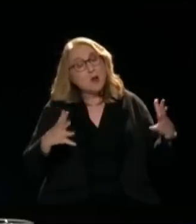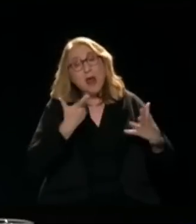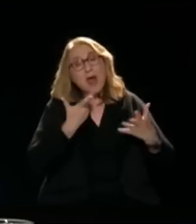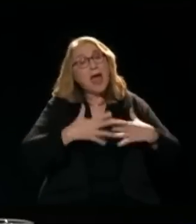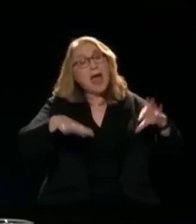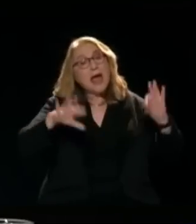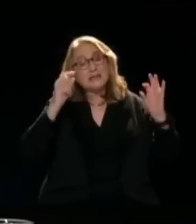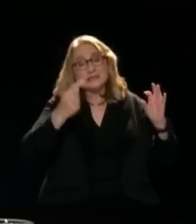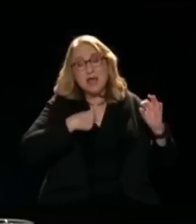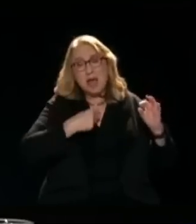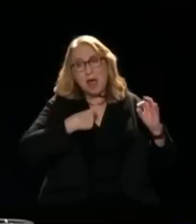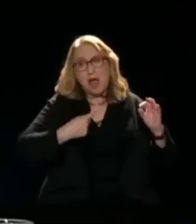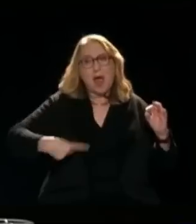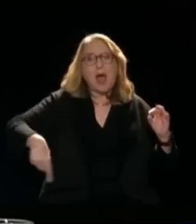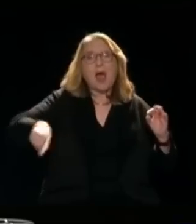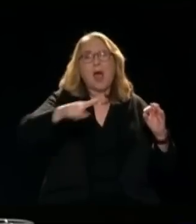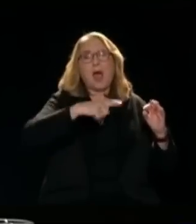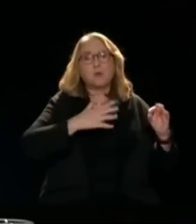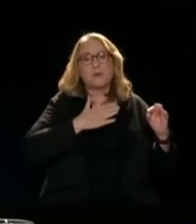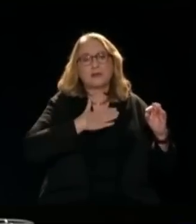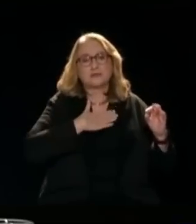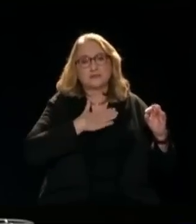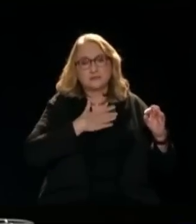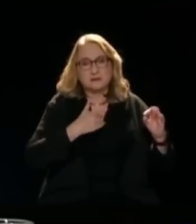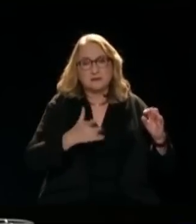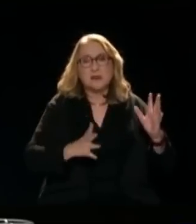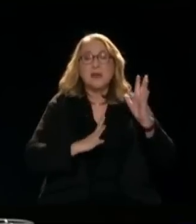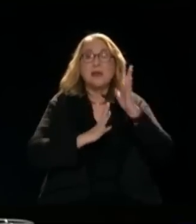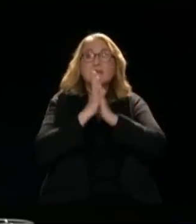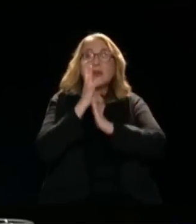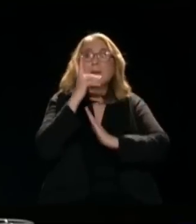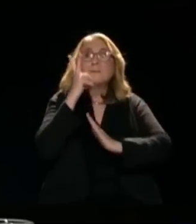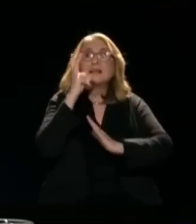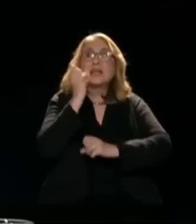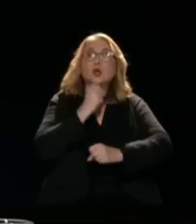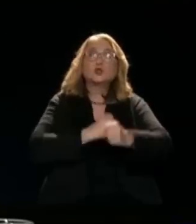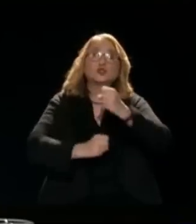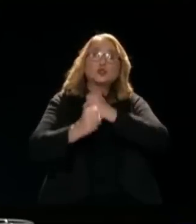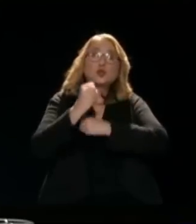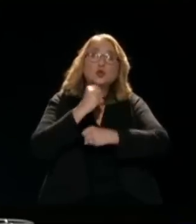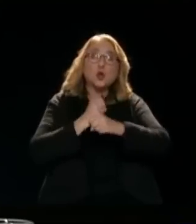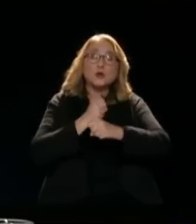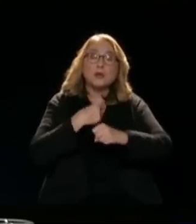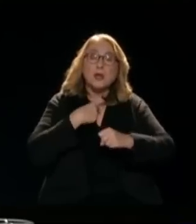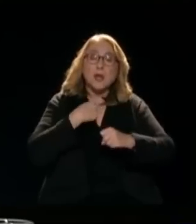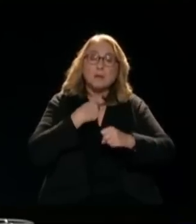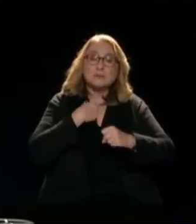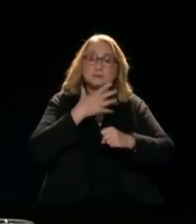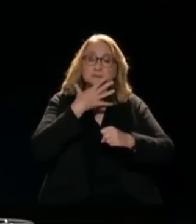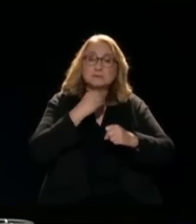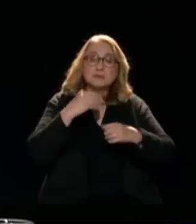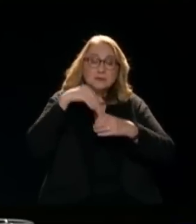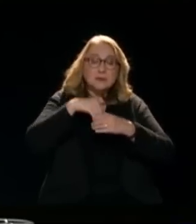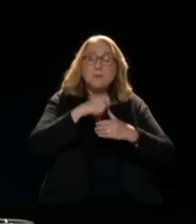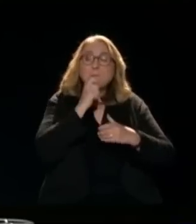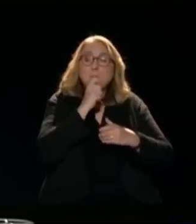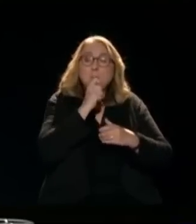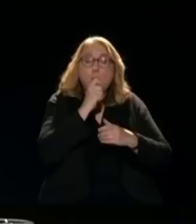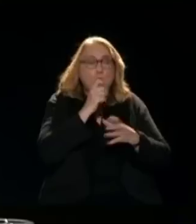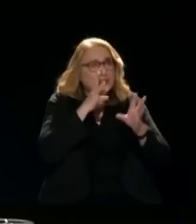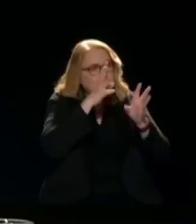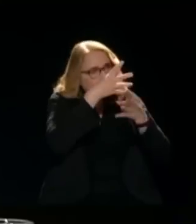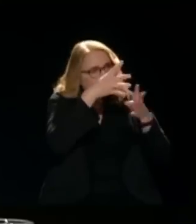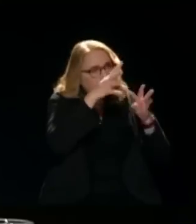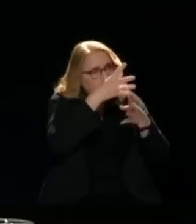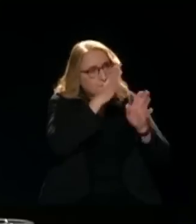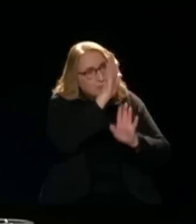ακολουθούμε συστηματικά τα τελευταία τουλάχιστον 15-20 χρόνια μια ενδοτική πολιτική. Πολιτική κατευνασμού απέναντι σε μια επιθετική